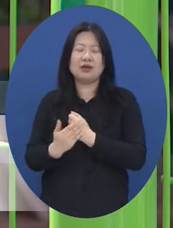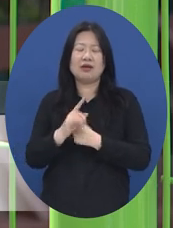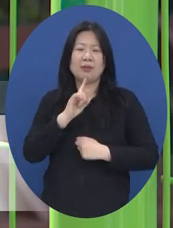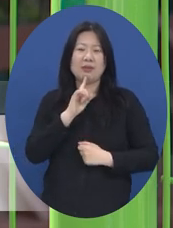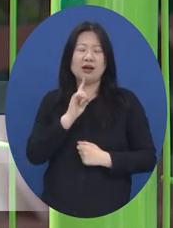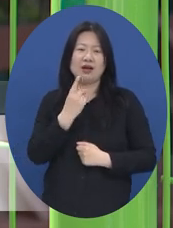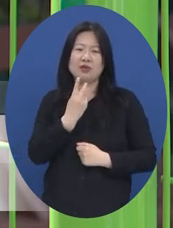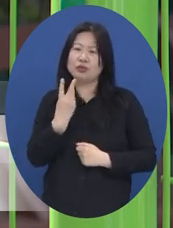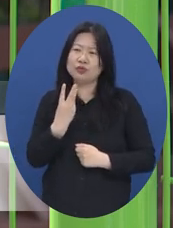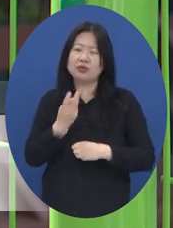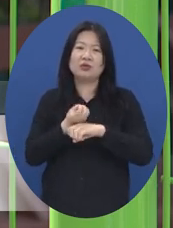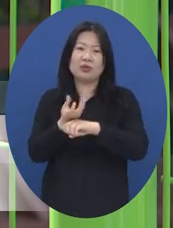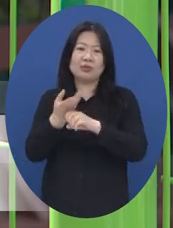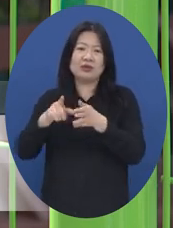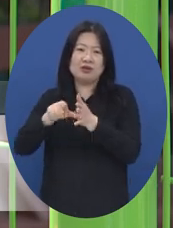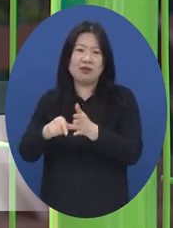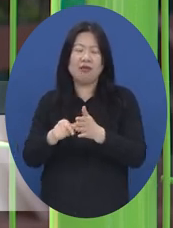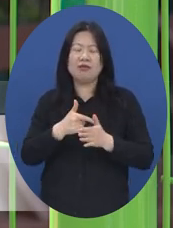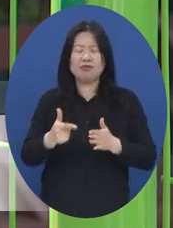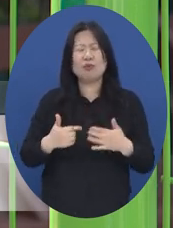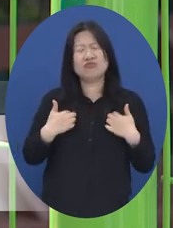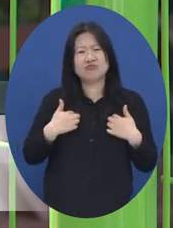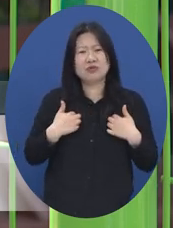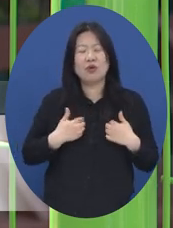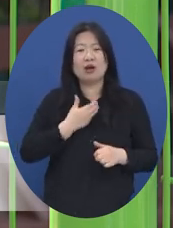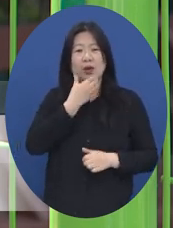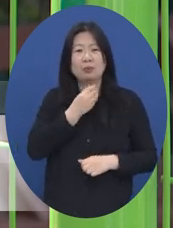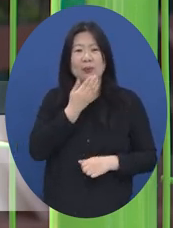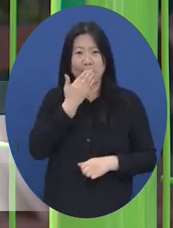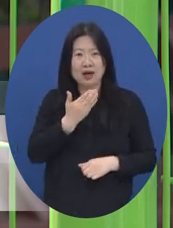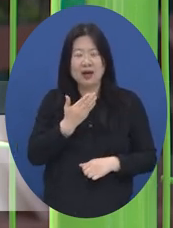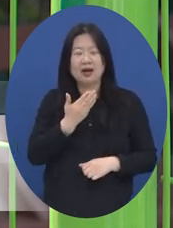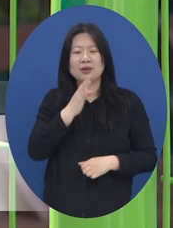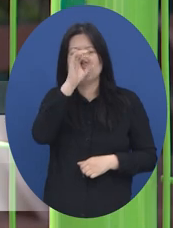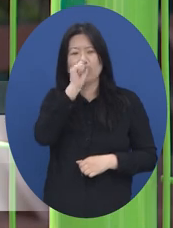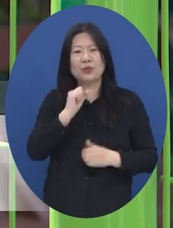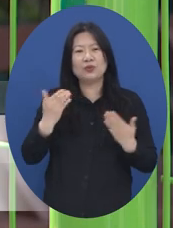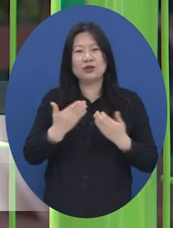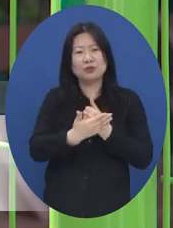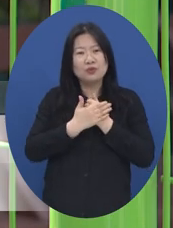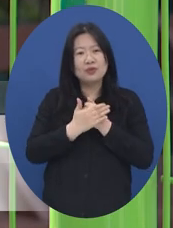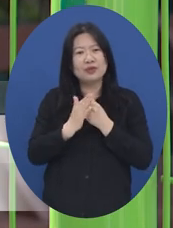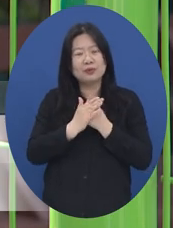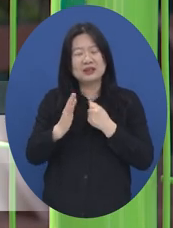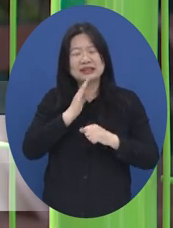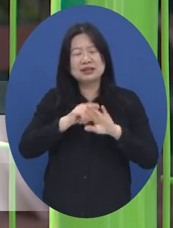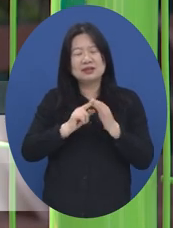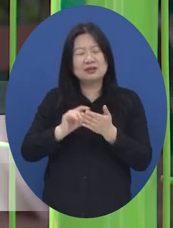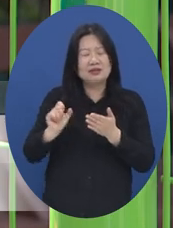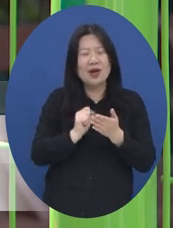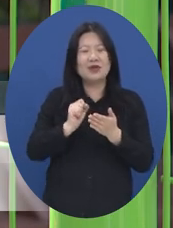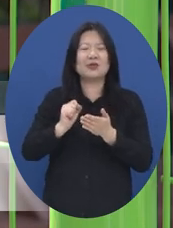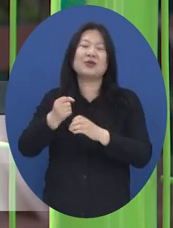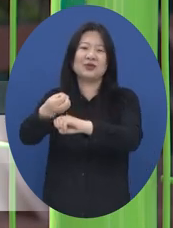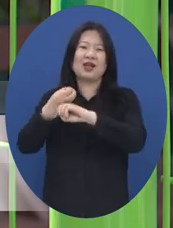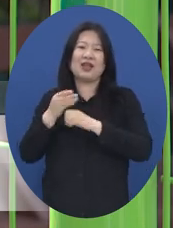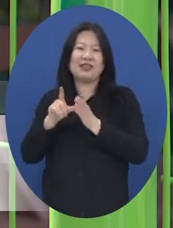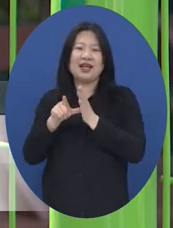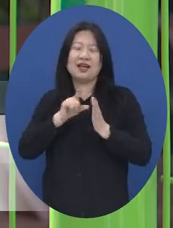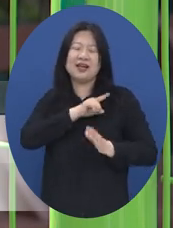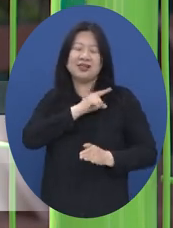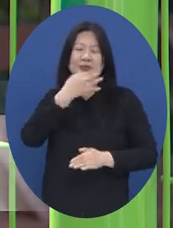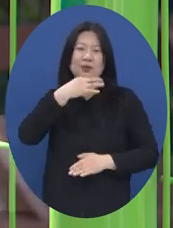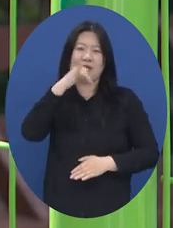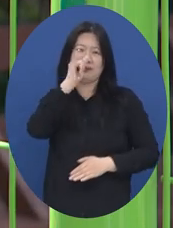마디 건넸을 때 너무 즐거워하시고 행복해하시고 좋은 일 해줘서 고맙다고 진심으로 말해주실 때 그때가